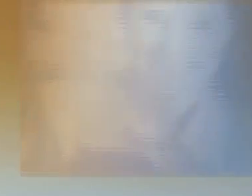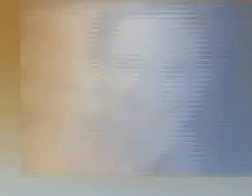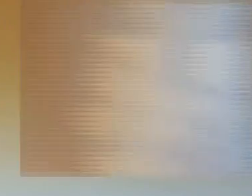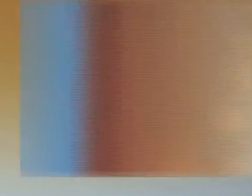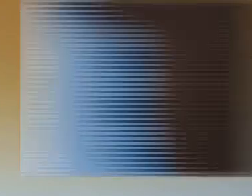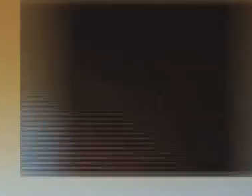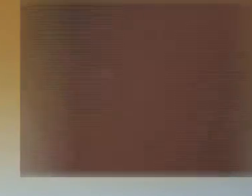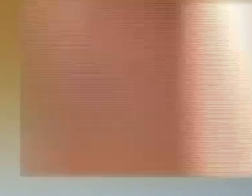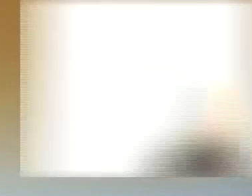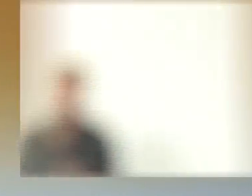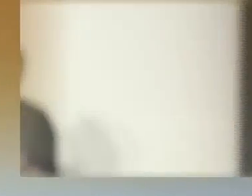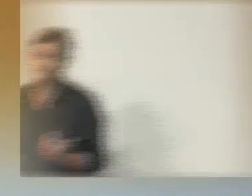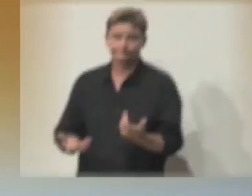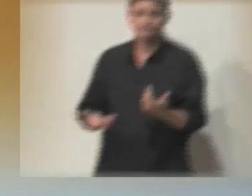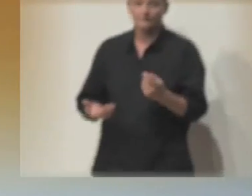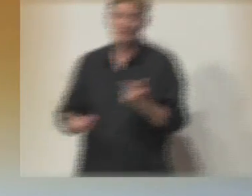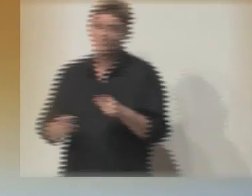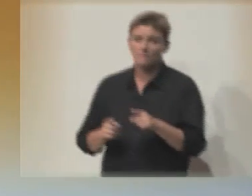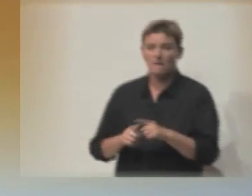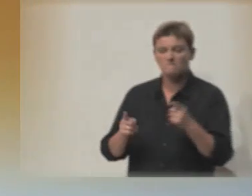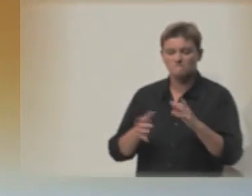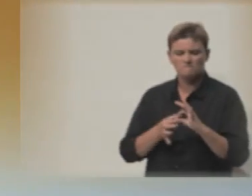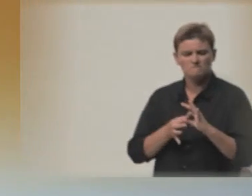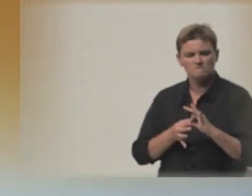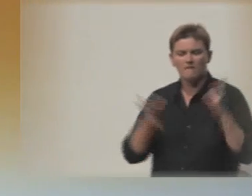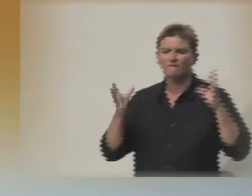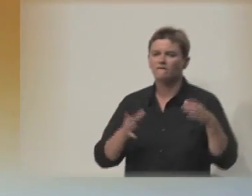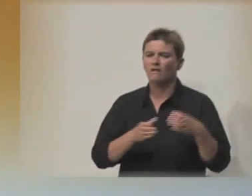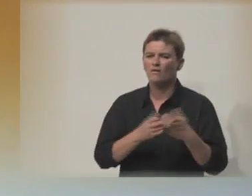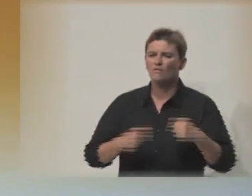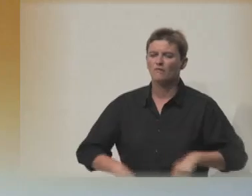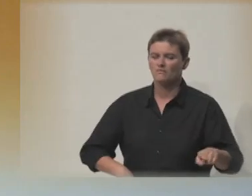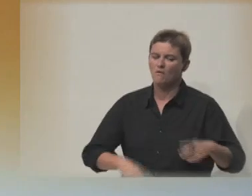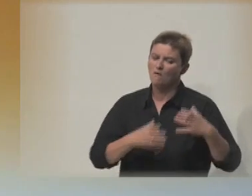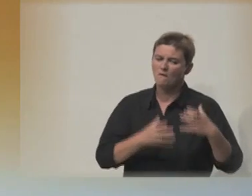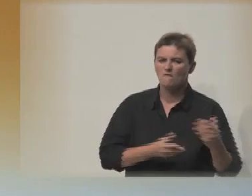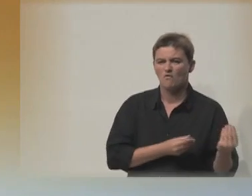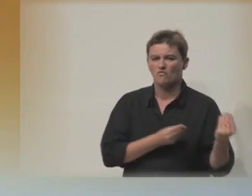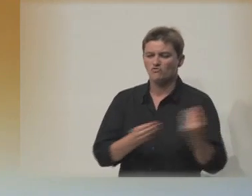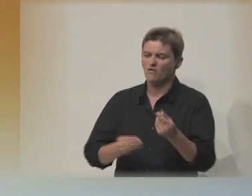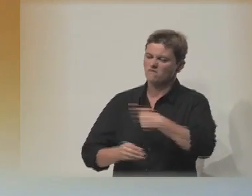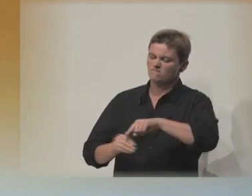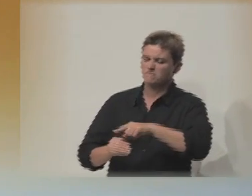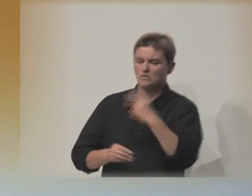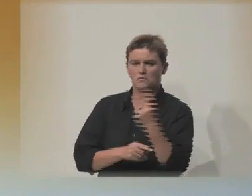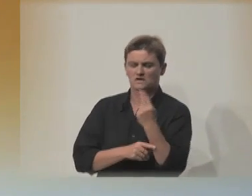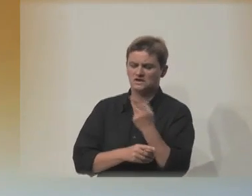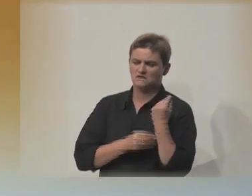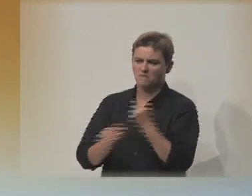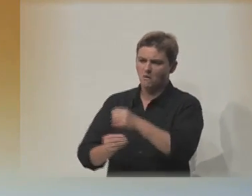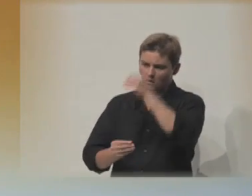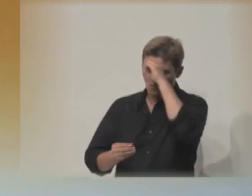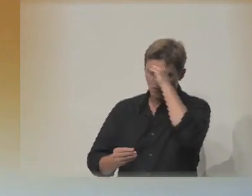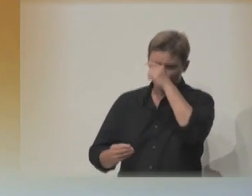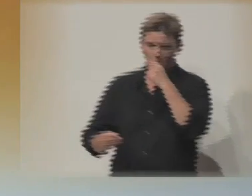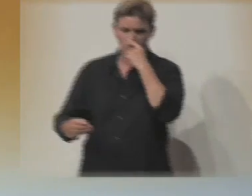et faudrait-il rompre avec la volonté du gouvernement qui est d'infliger une leçon à l'université pour que plus